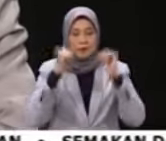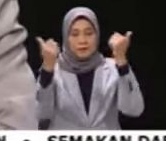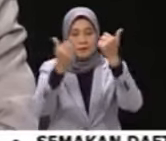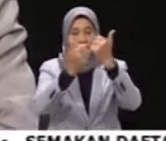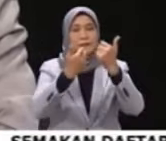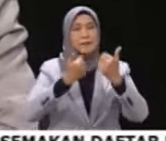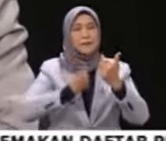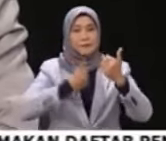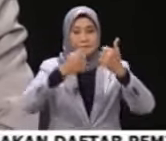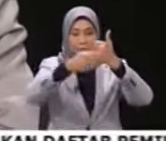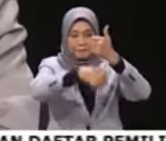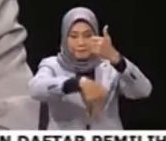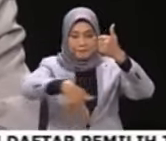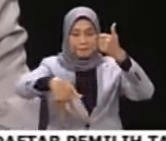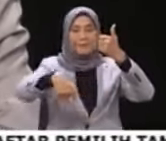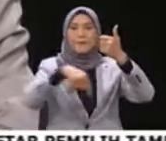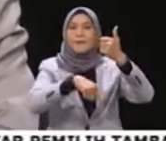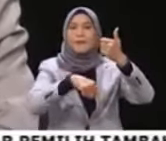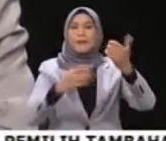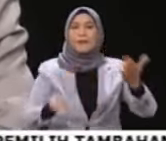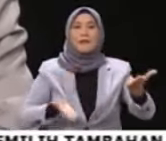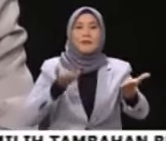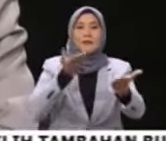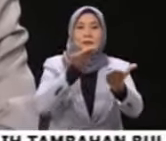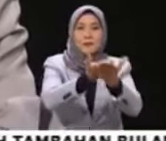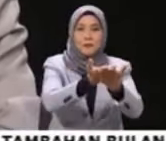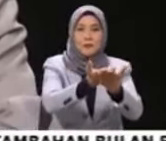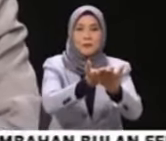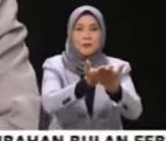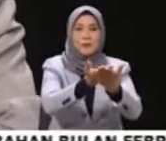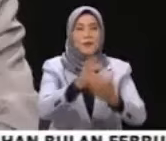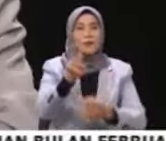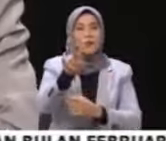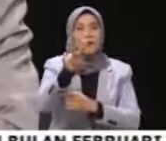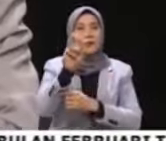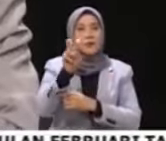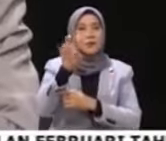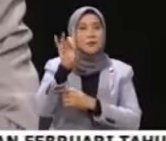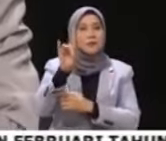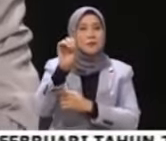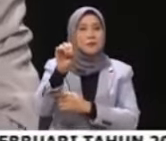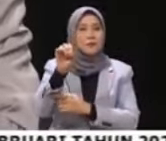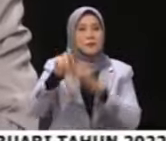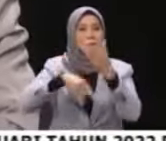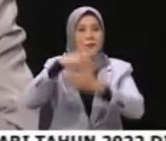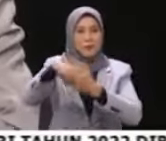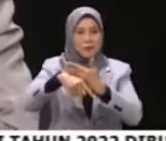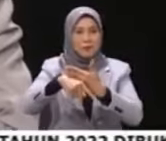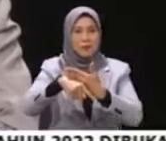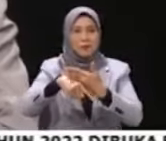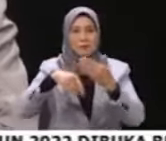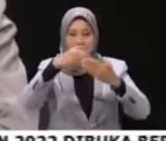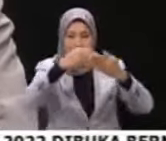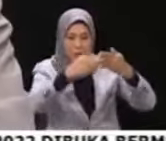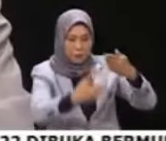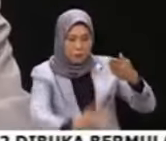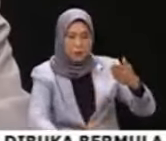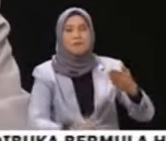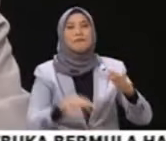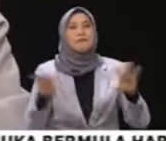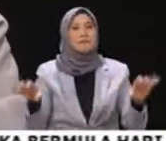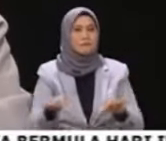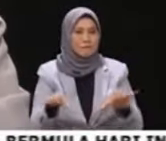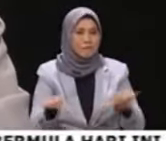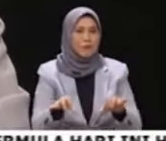saya dan kita telah pun kemukakan sebanyak 208 program. Dan kesemuanya itu dapat